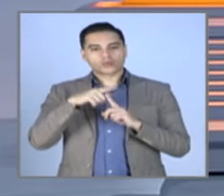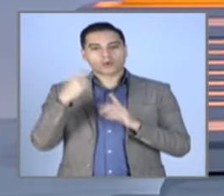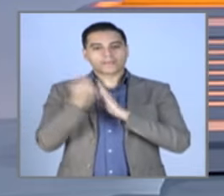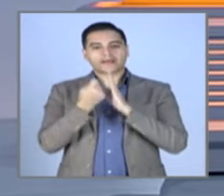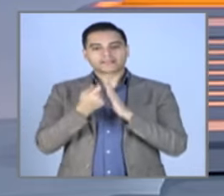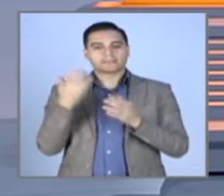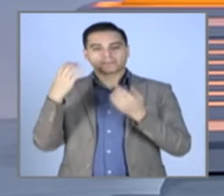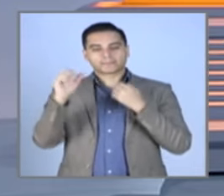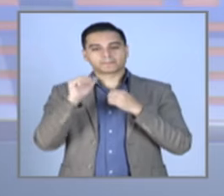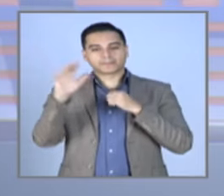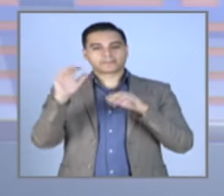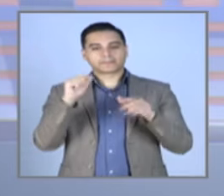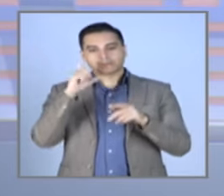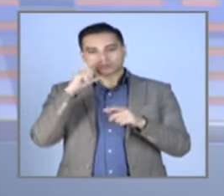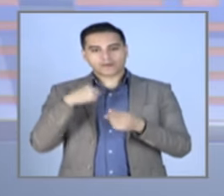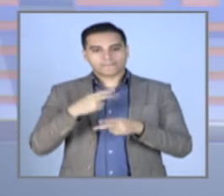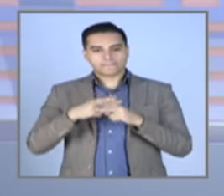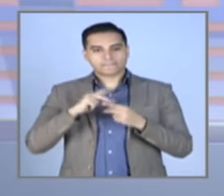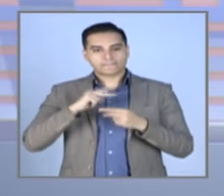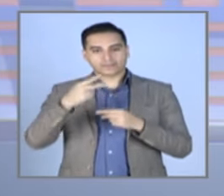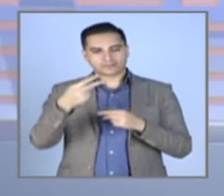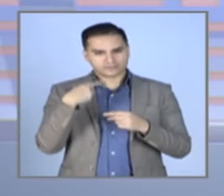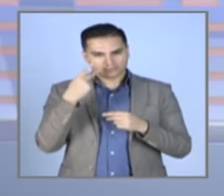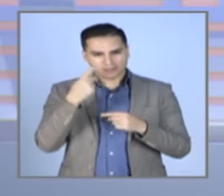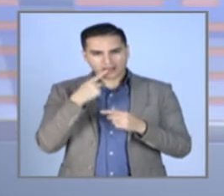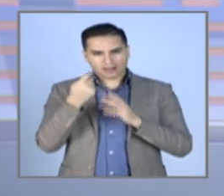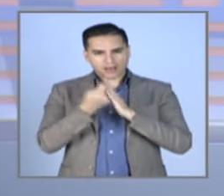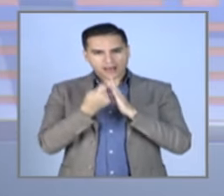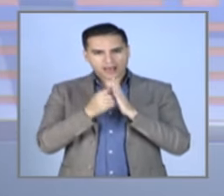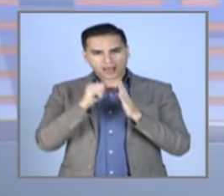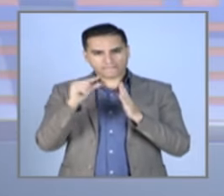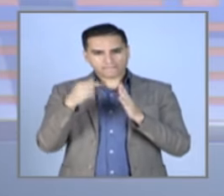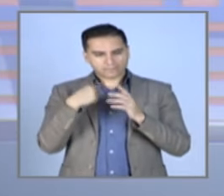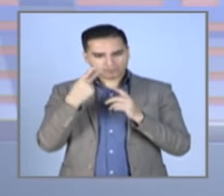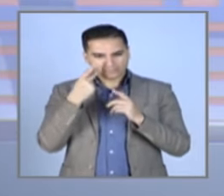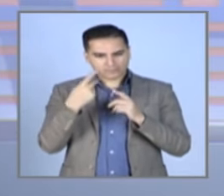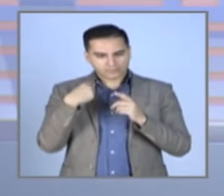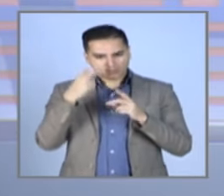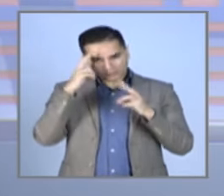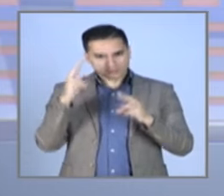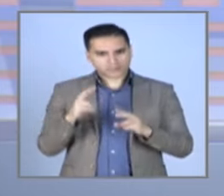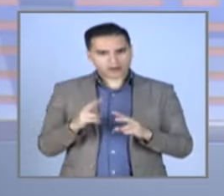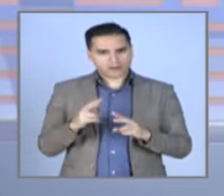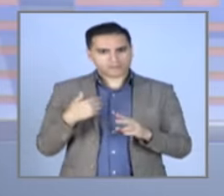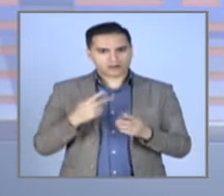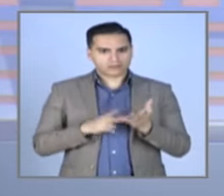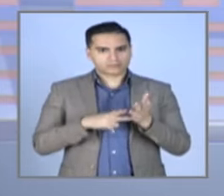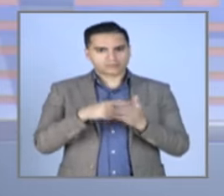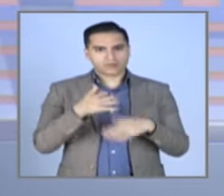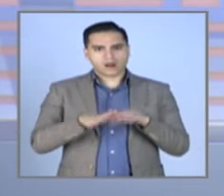باسمي للأسف. انا لما لقيته بيتكلم كلام مش عاجبني طبعاً